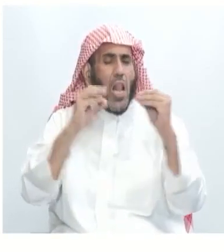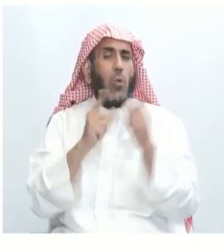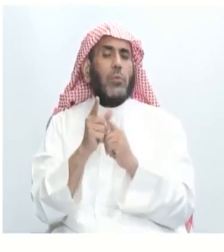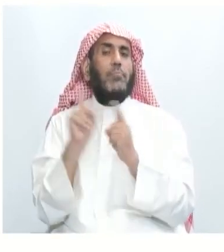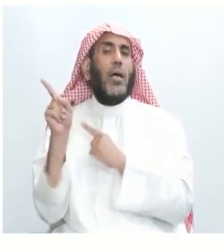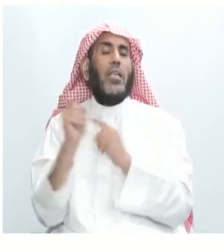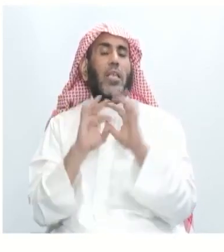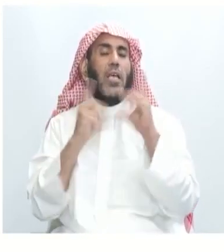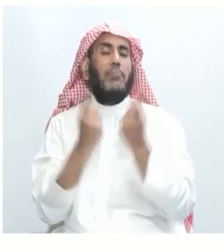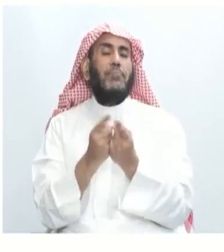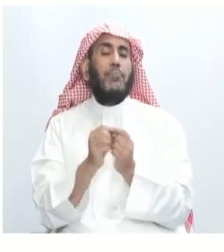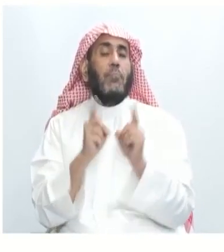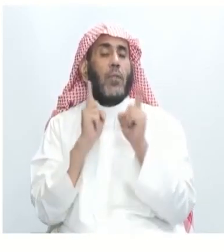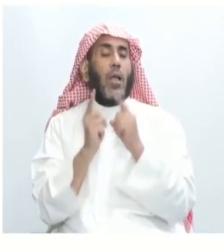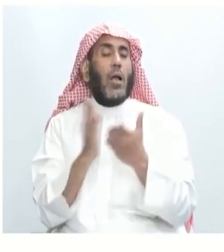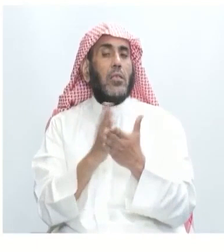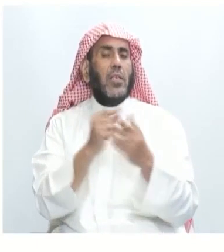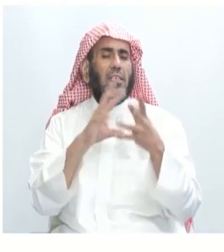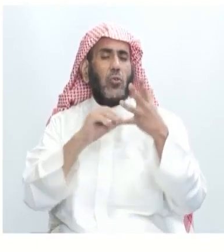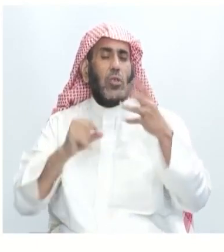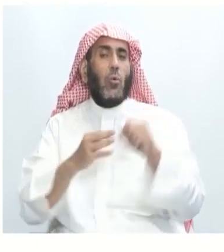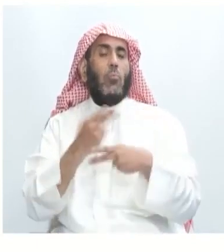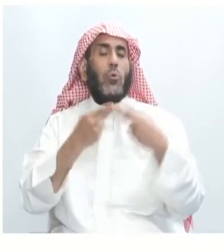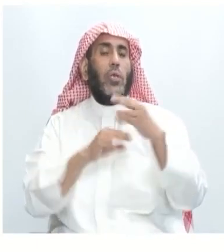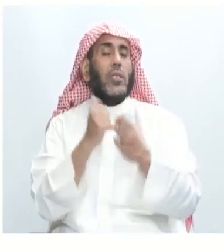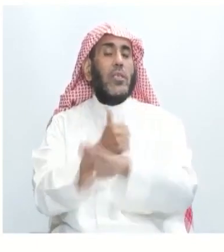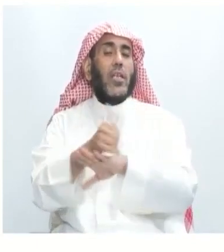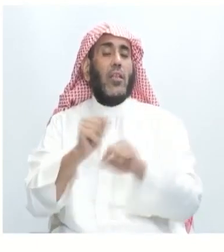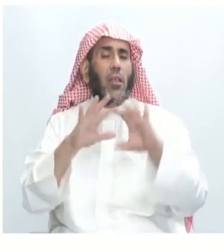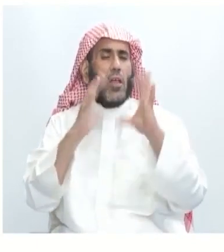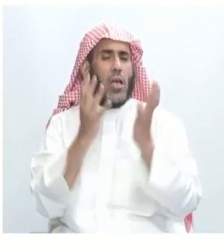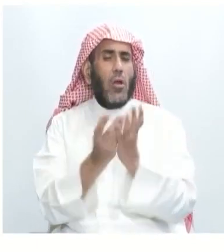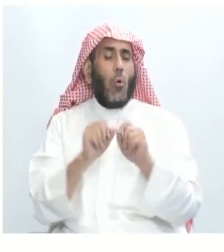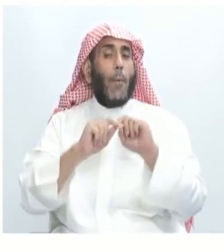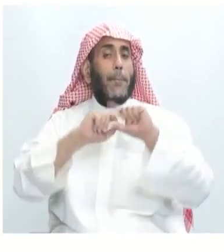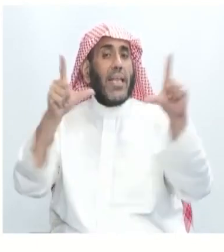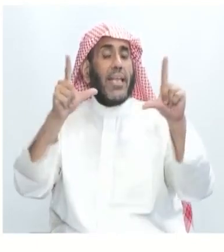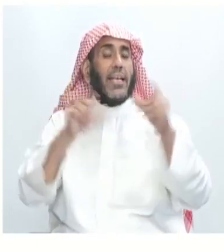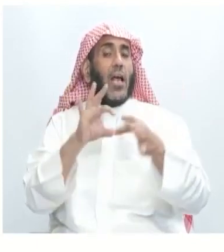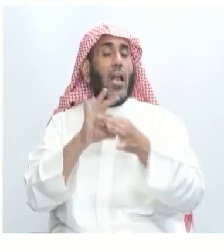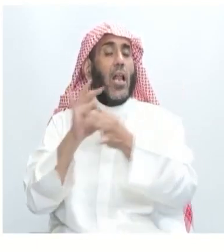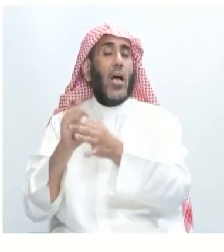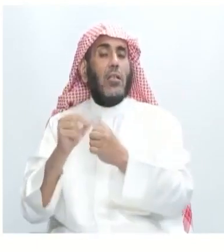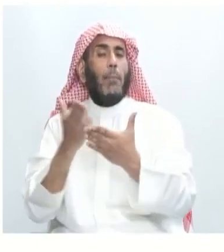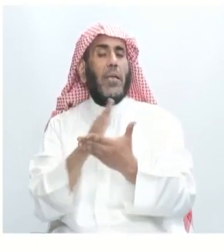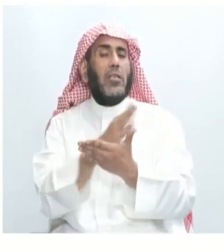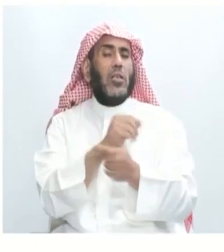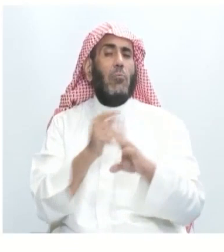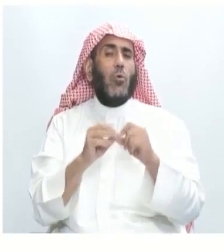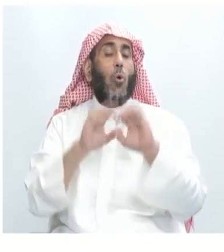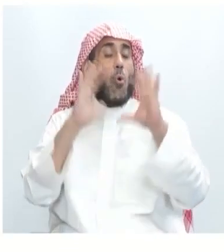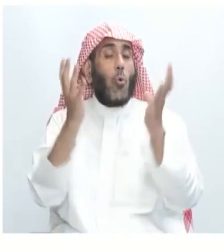هذه الظاهره مثلا حدد العناصر الجزئيه والمكونات الاساسيه للظاهره وكذلك وبين العلاقات بين تلك المكونات